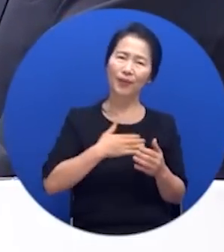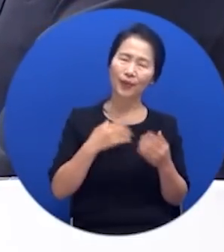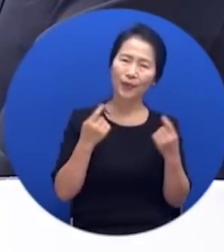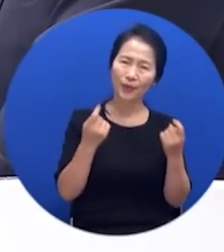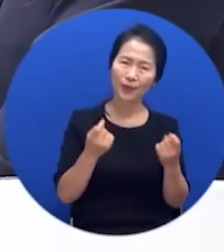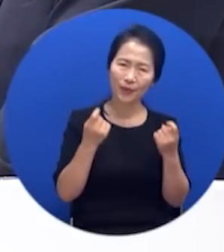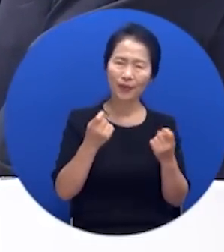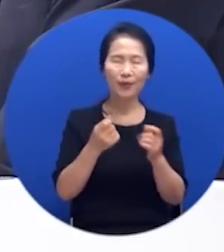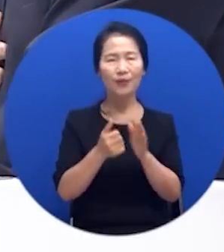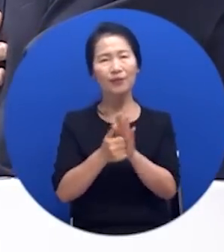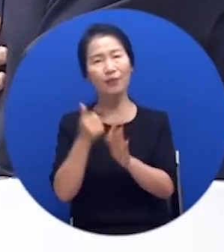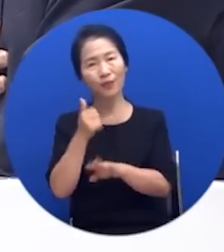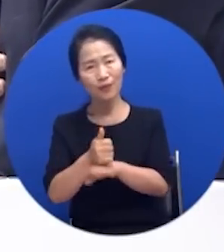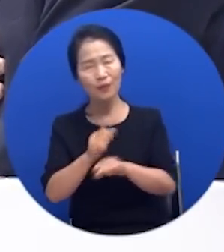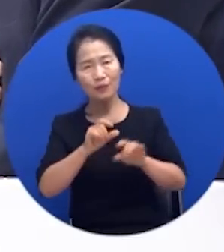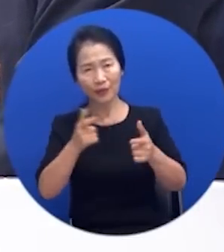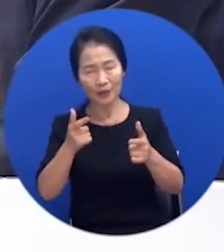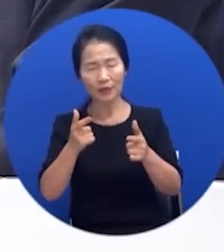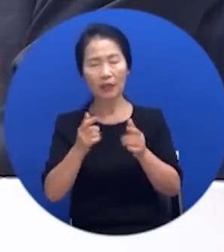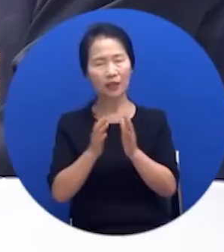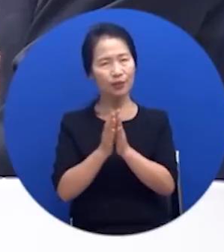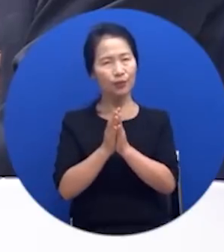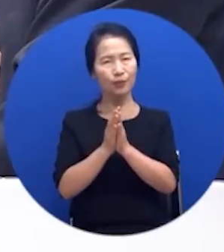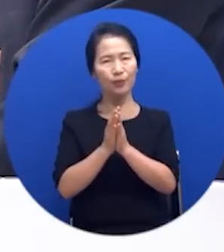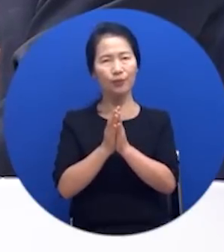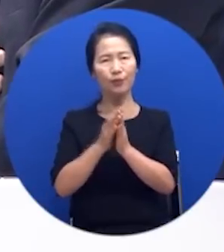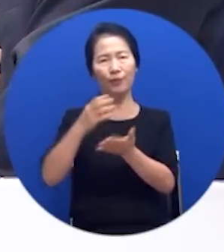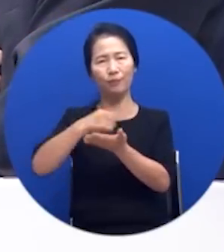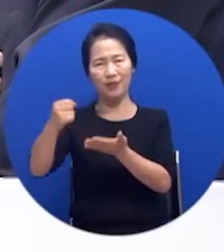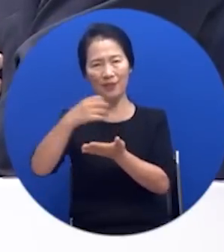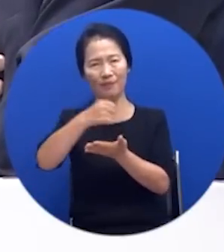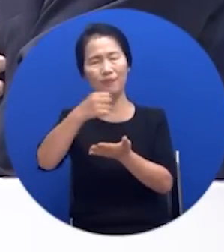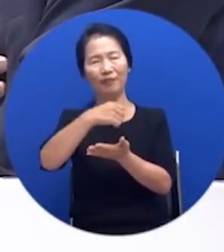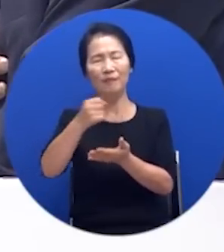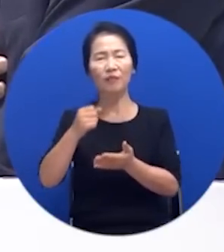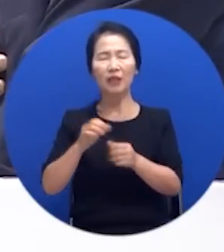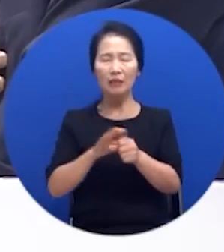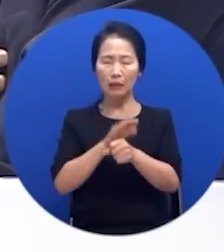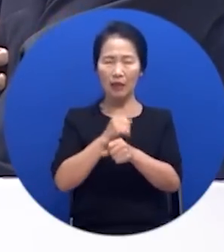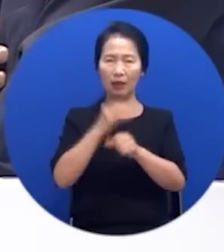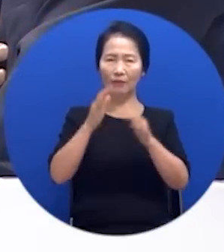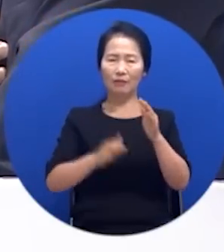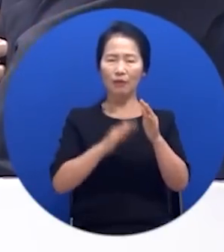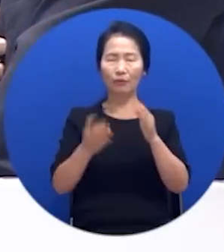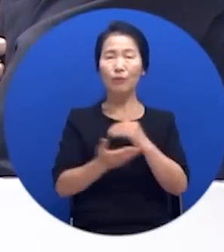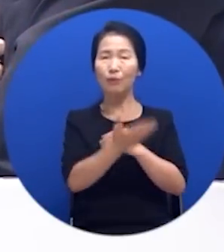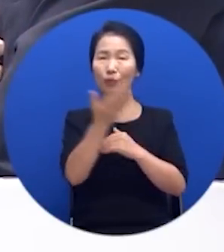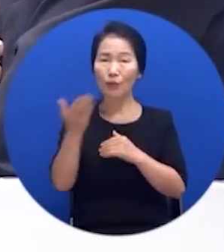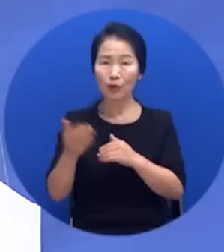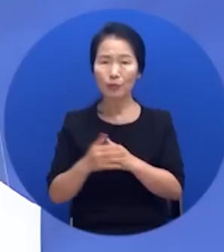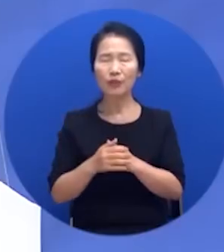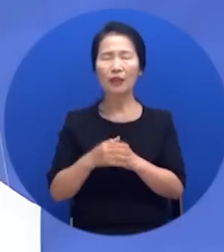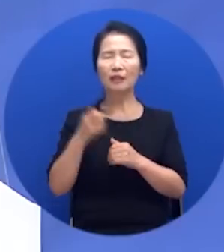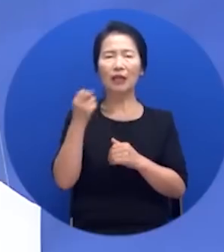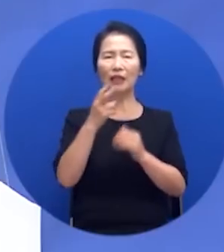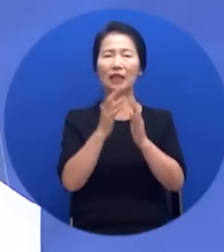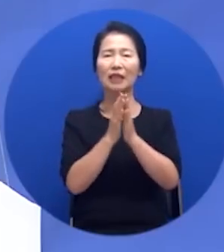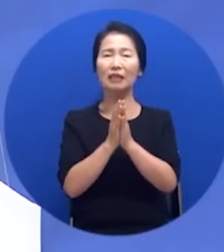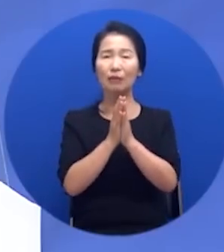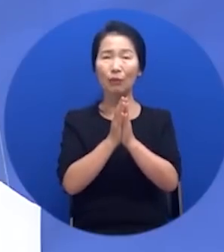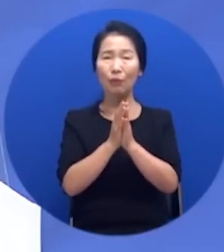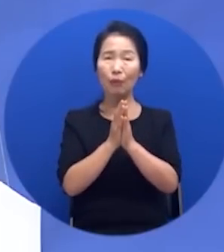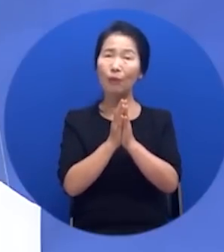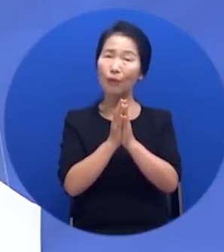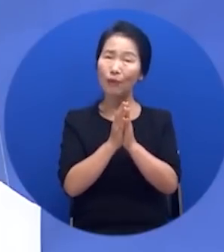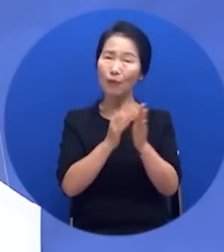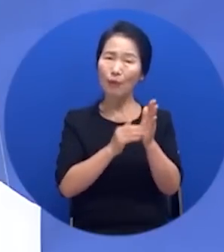것들에 우리의 기도를 빼앗기고 있습니다. 사랑하는 성도 여러분, 다시 기도의 골방을 찾을